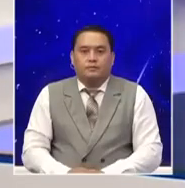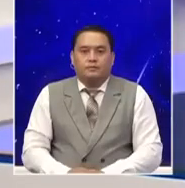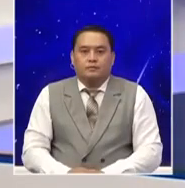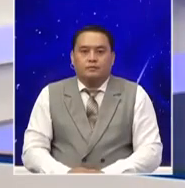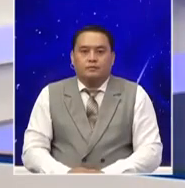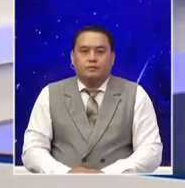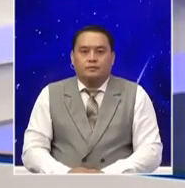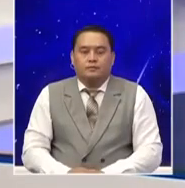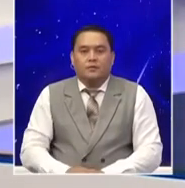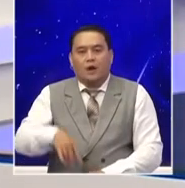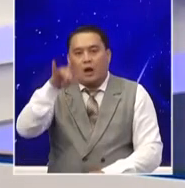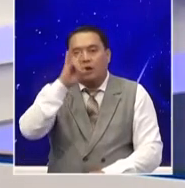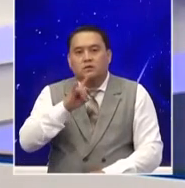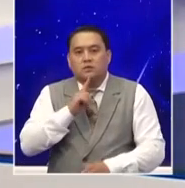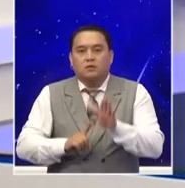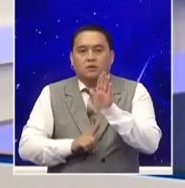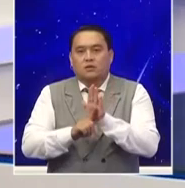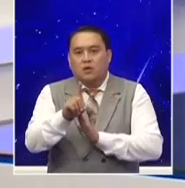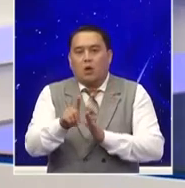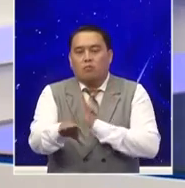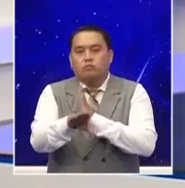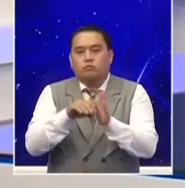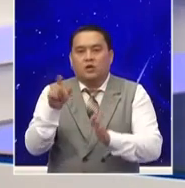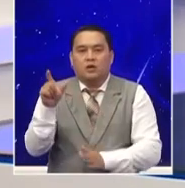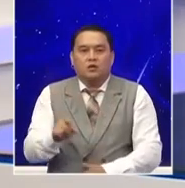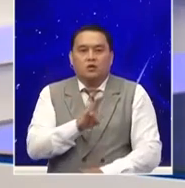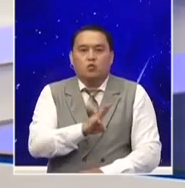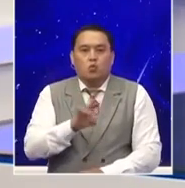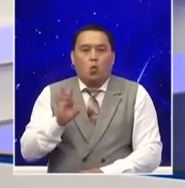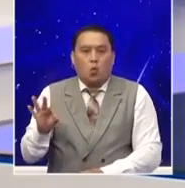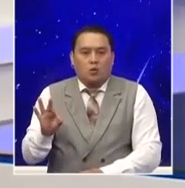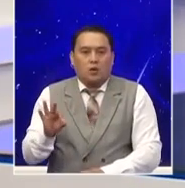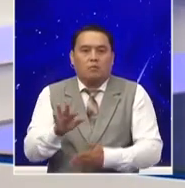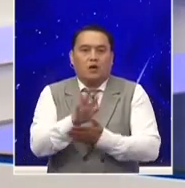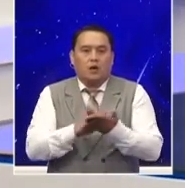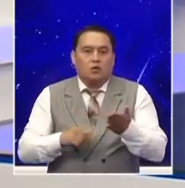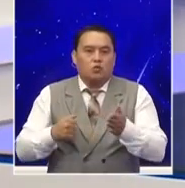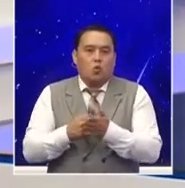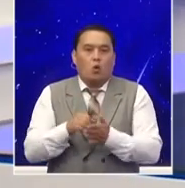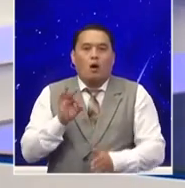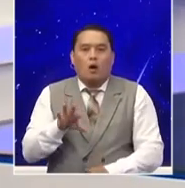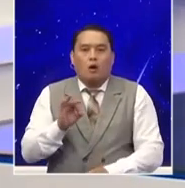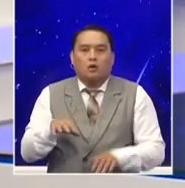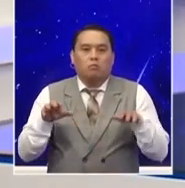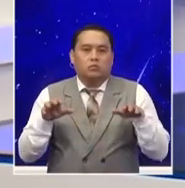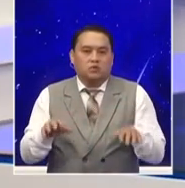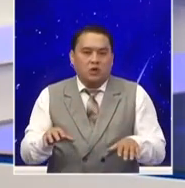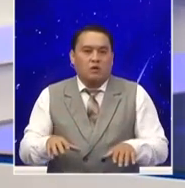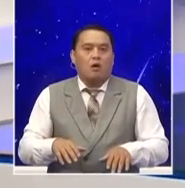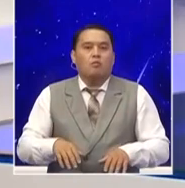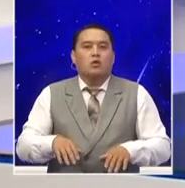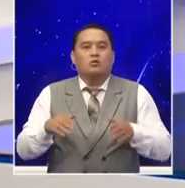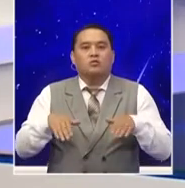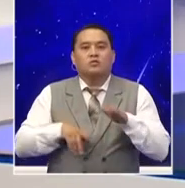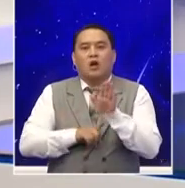В Казахстане стартовали предварительные внутрипартийные выборы в Нур-Отан. Праймерис продлится до октября. Председатель партии большинства по